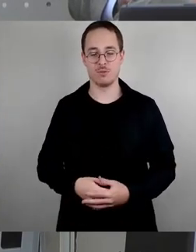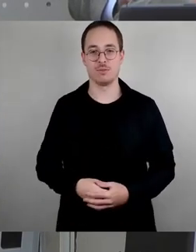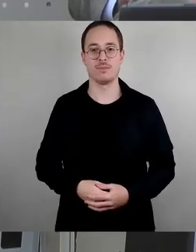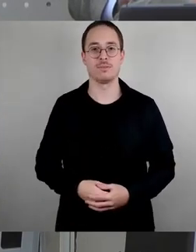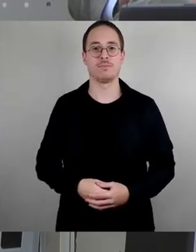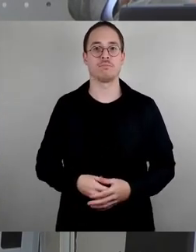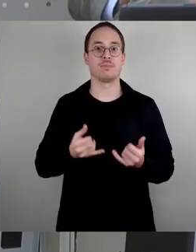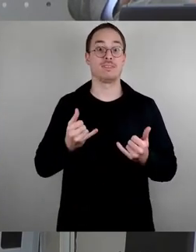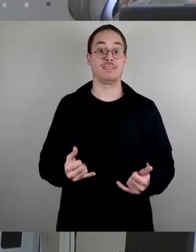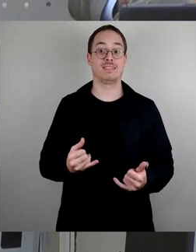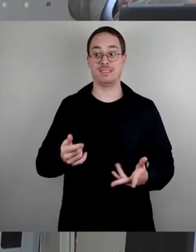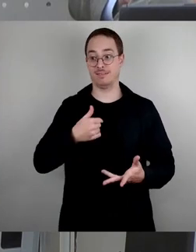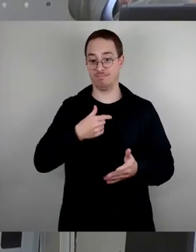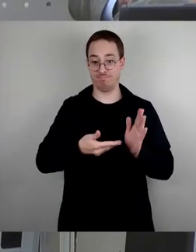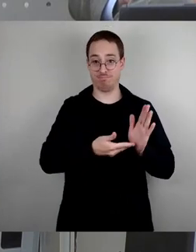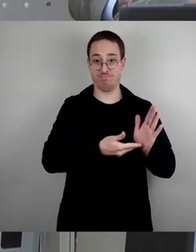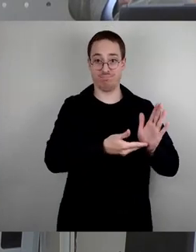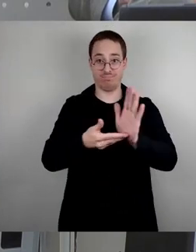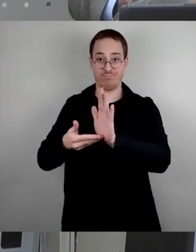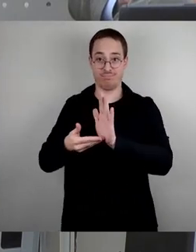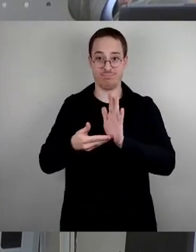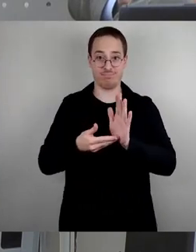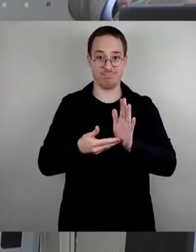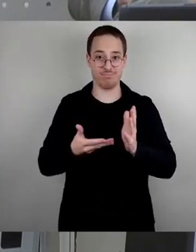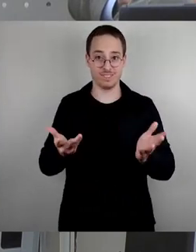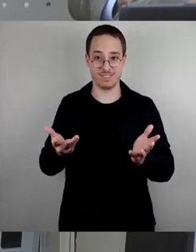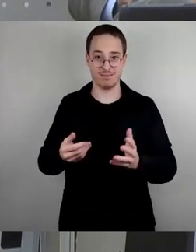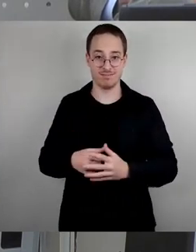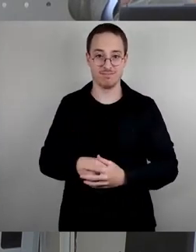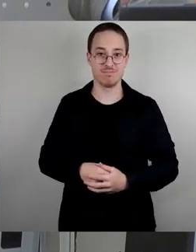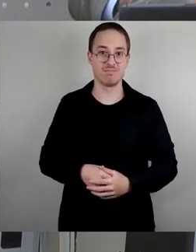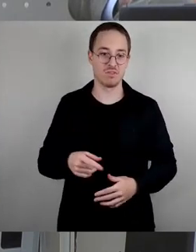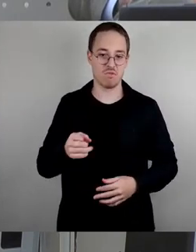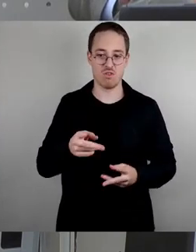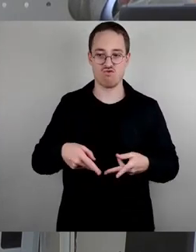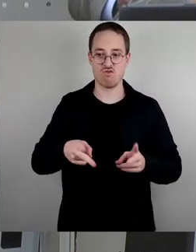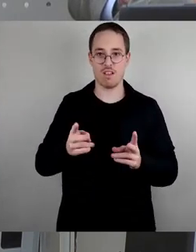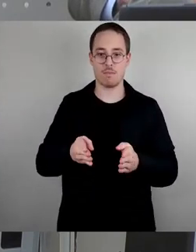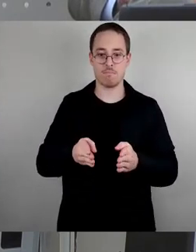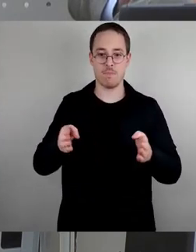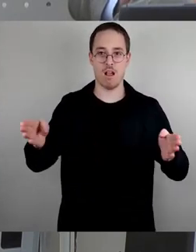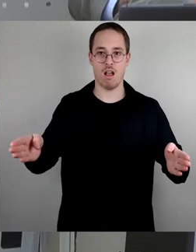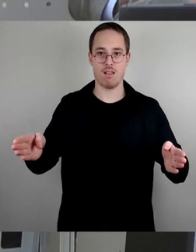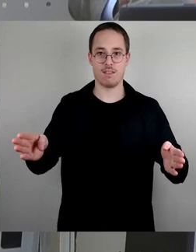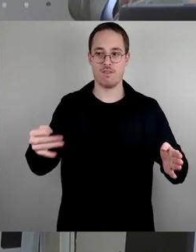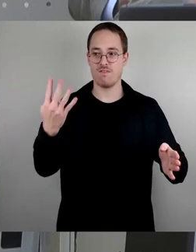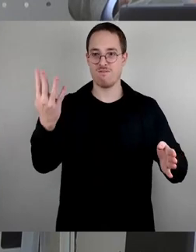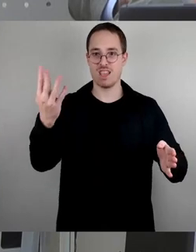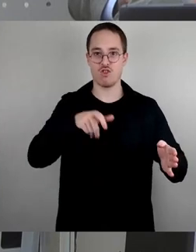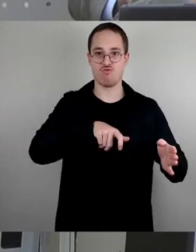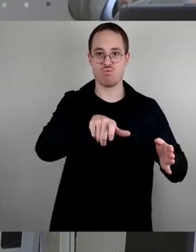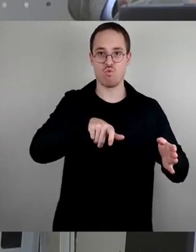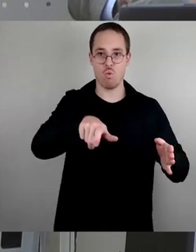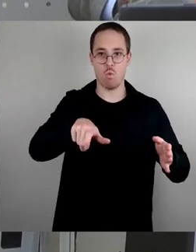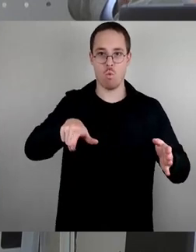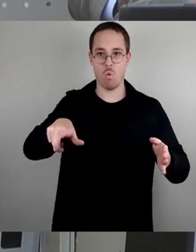verkündet. Und sie wird verkümmert, indem im Prinzip die Straßen genauso breit werden, als wenn ich sie vierspurig ausbauen würde. Also wir haben natürlich am